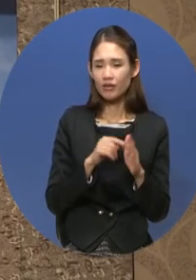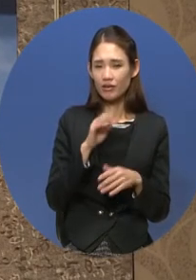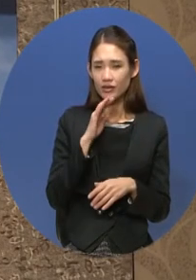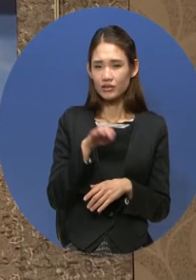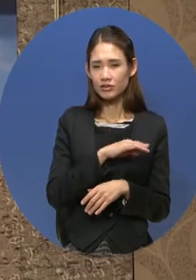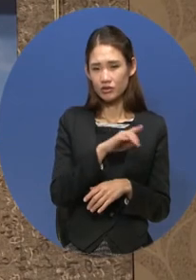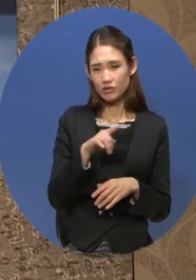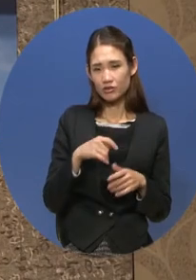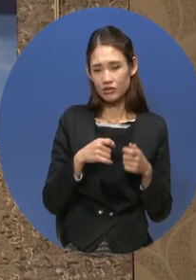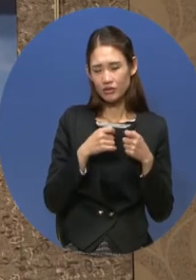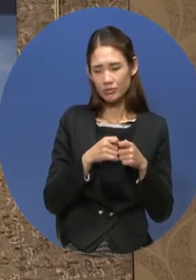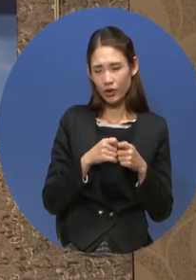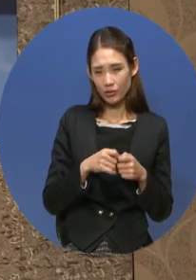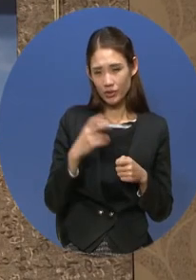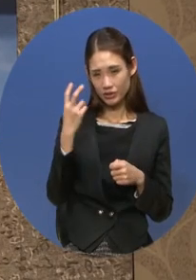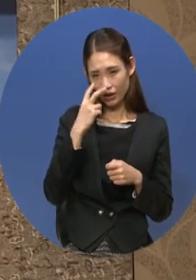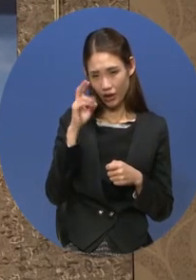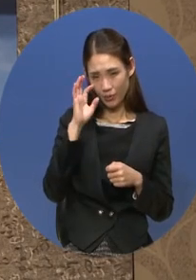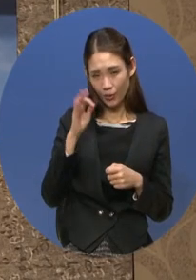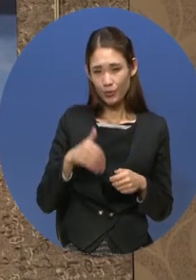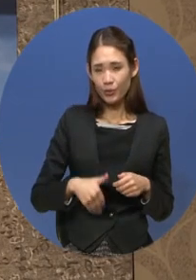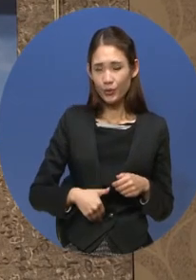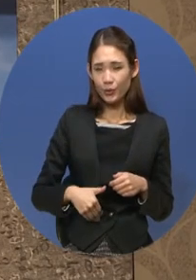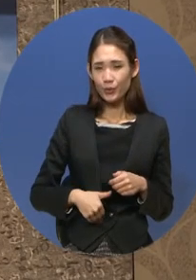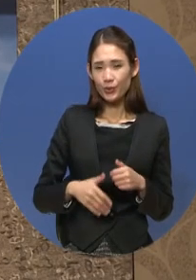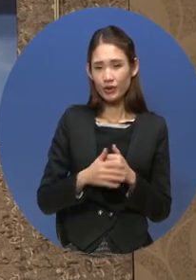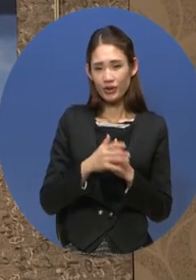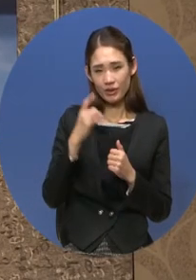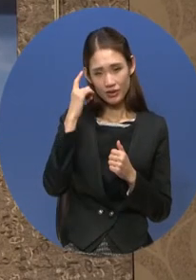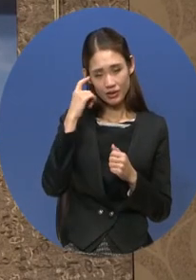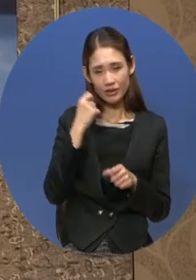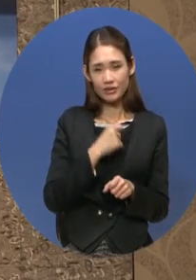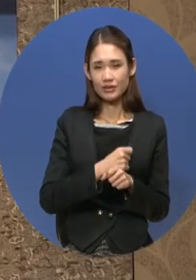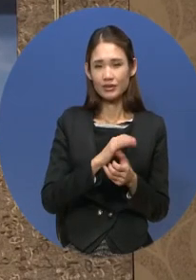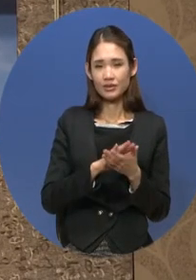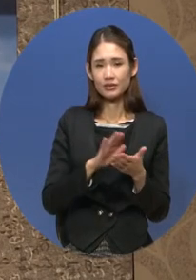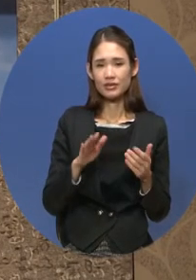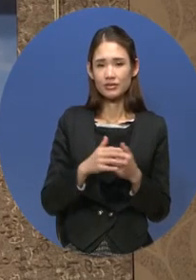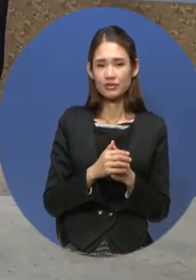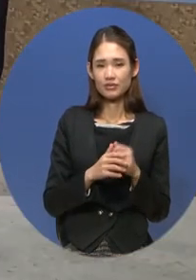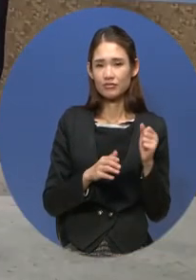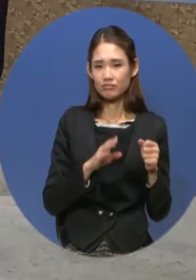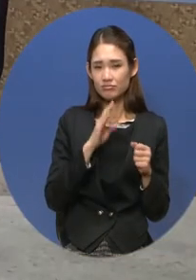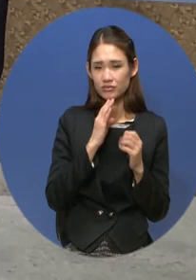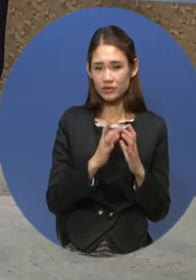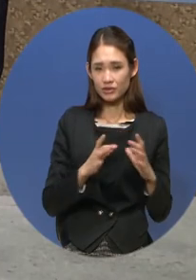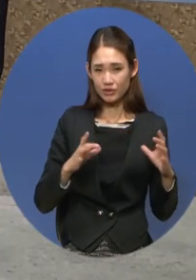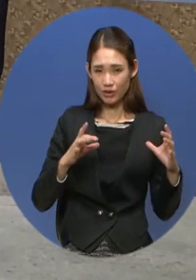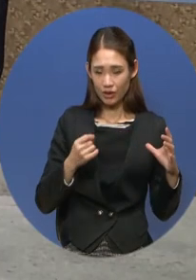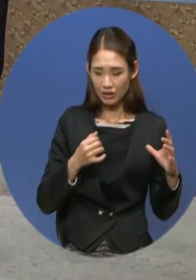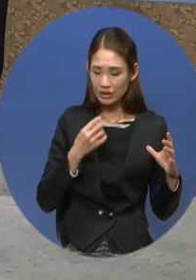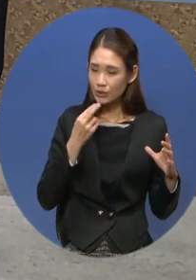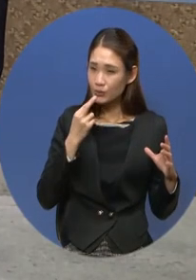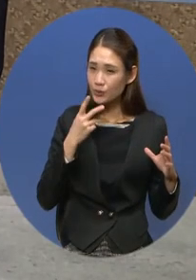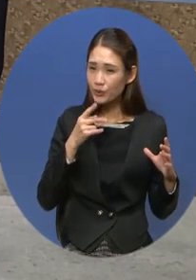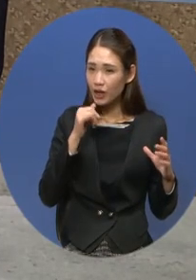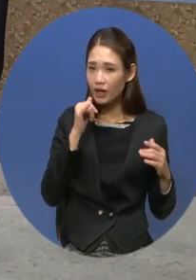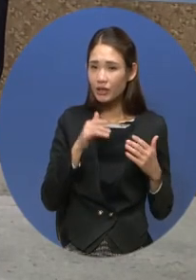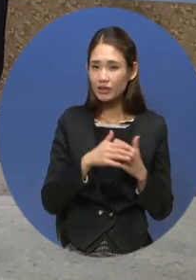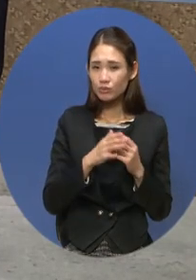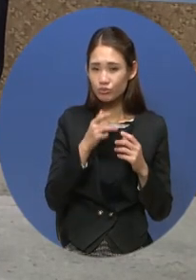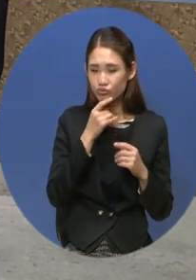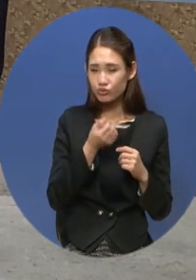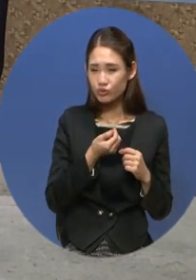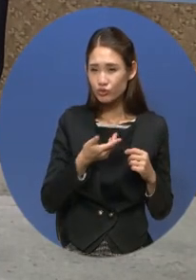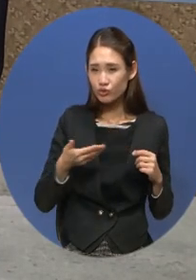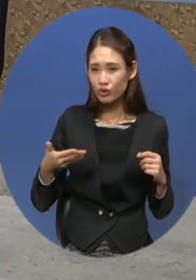우리들이 면밀하게 살펴봐야 될 필요가 있구나라는 네, 맞습니다. 생각을 하게 됐습니다. 그러니까 그릇에도 정말 작은 틈만 있어도 물이 다 새는